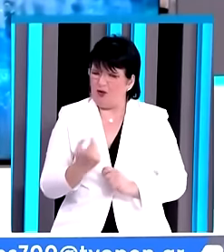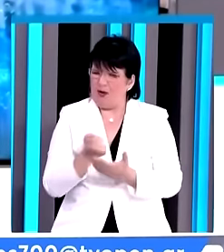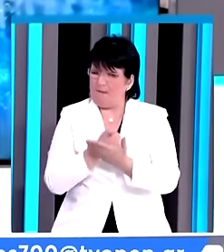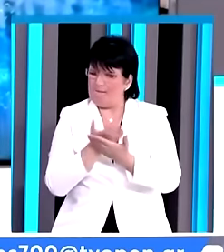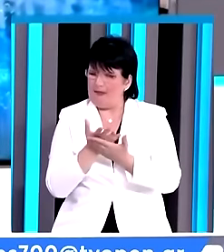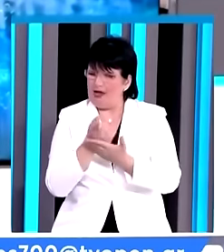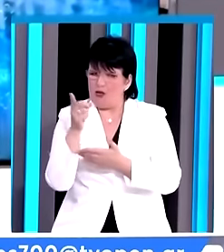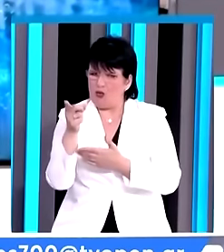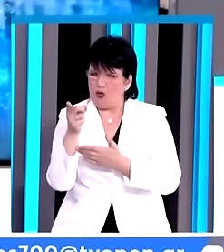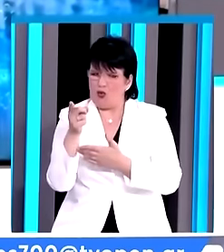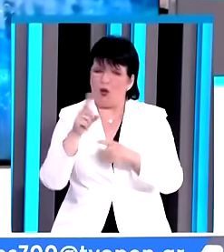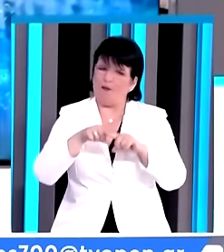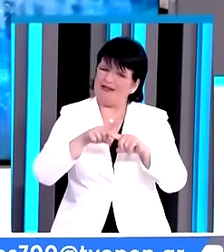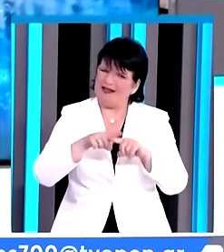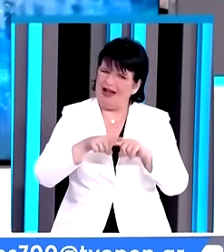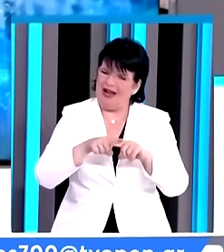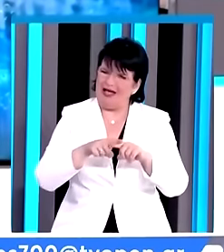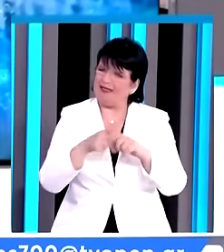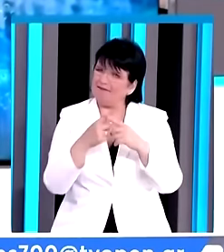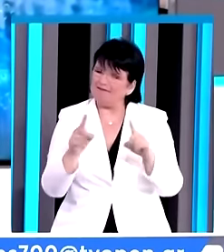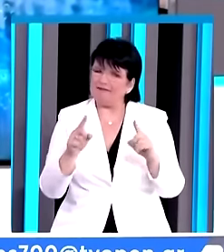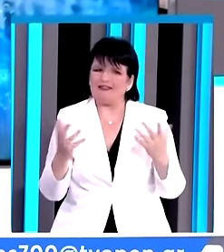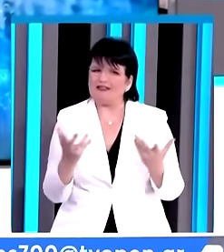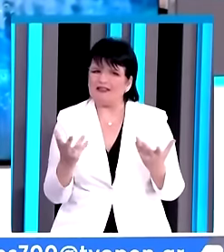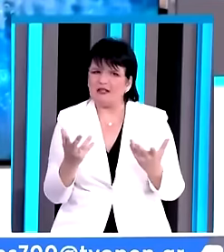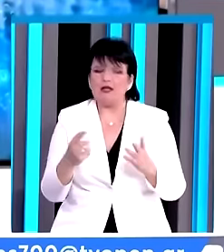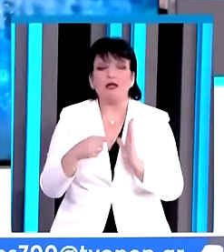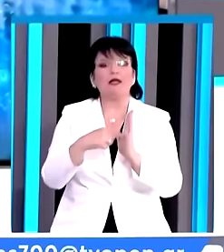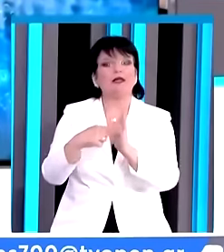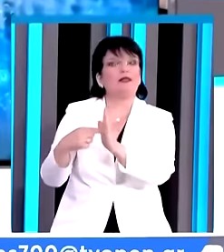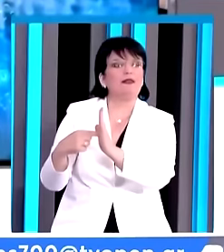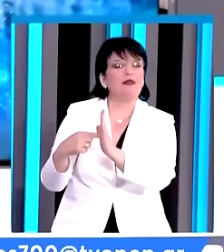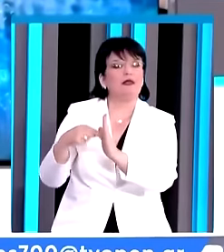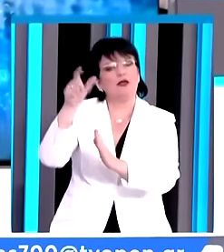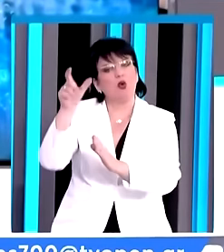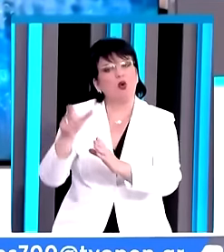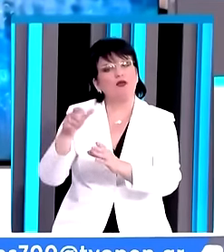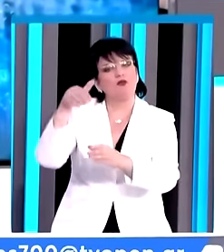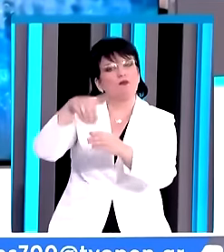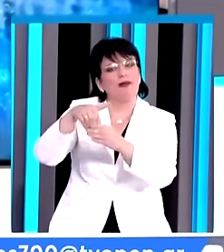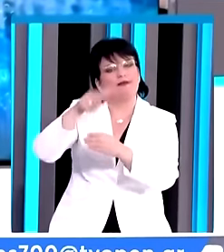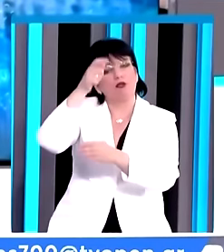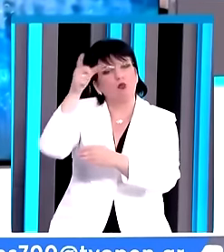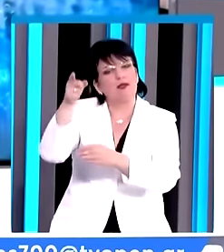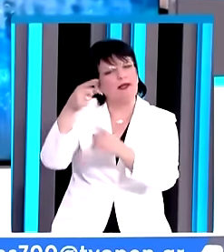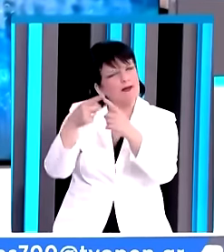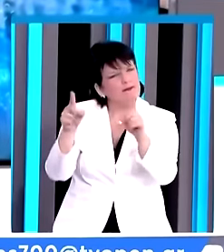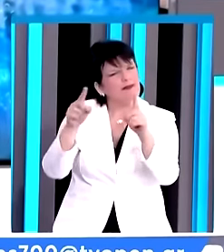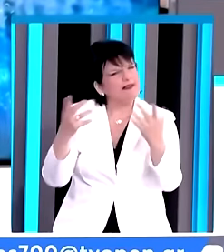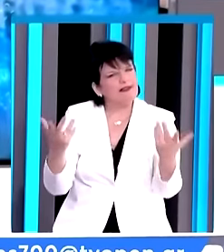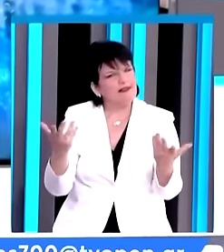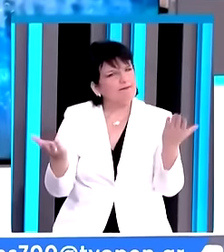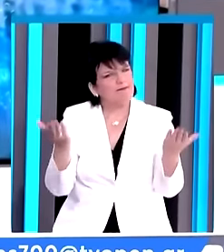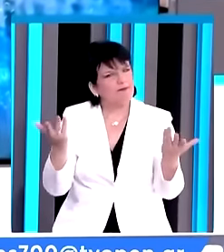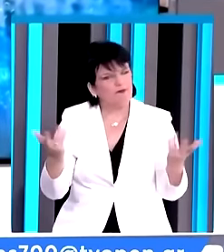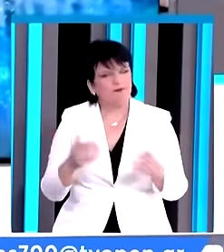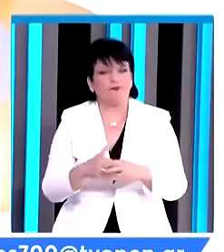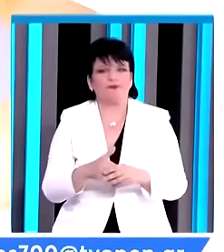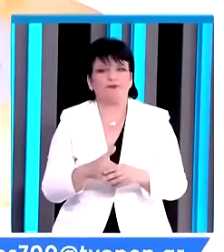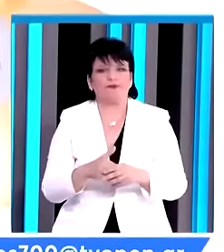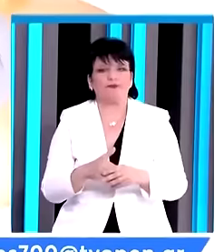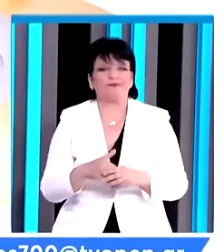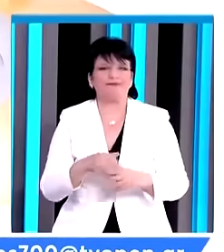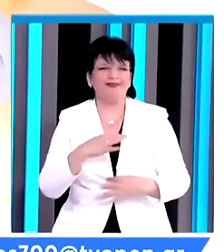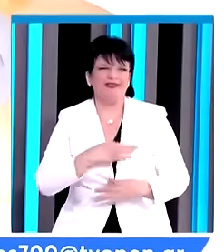δηλαδή τη σχέση του με την Ελλάδα, τη στάση του για την Ελλάδα, ή παρουσιάζεται αλλιώς μέσα στο εσωτερικό. Κοιτάξτε, εσάς, προφανώς, είναι λίγο